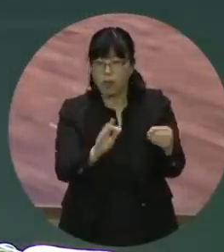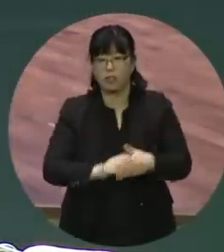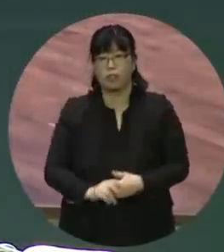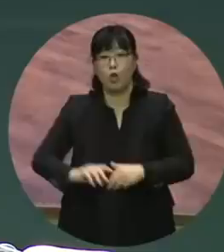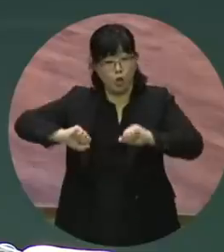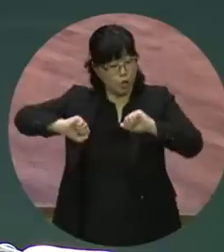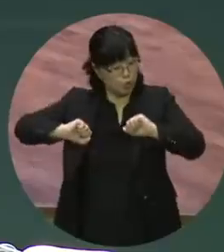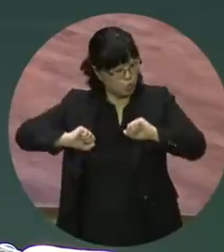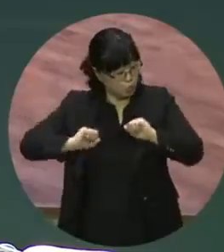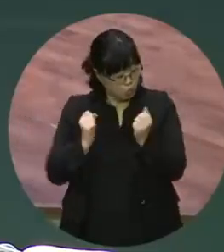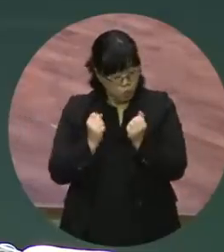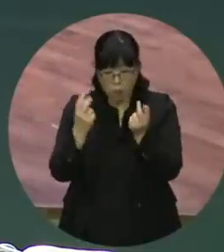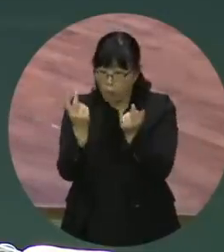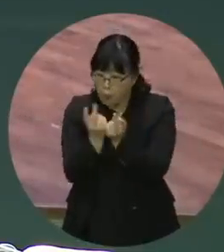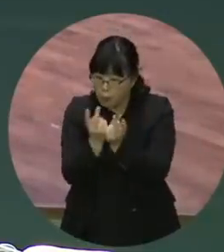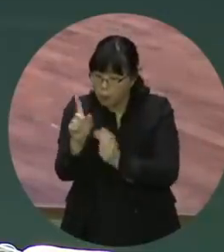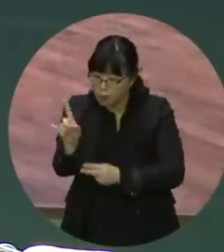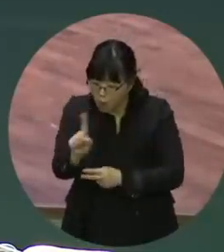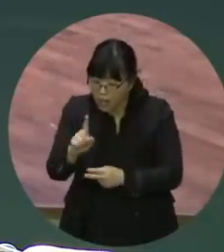밀접한 관계를 했어요.